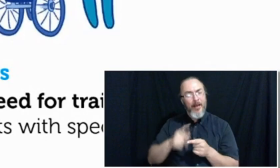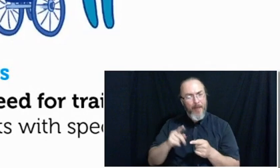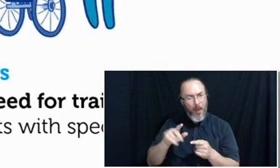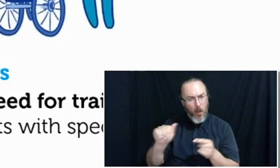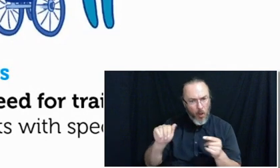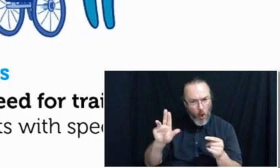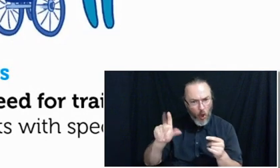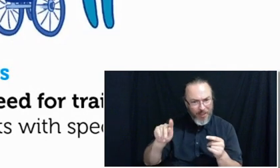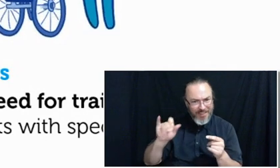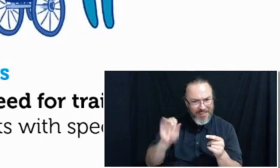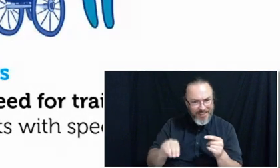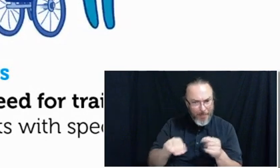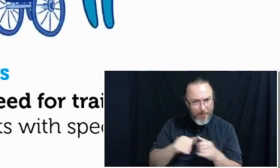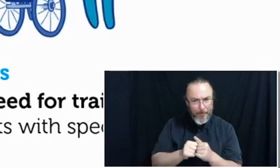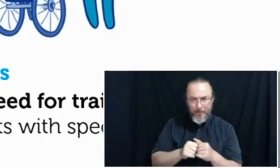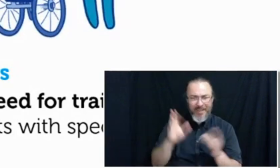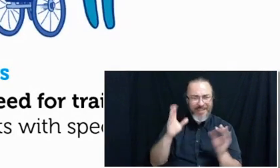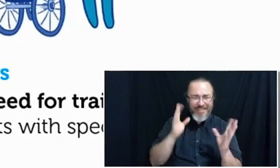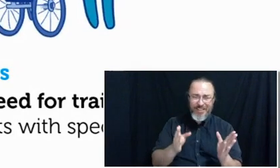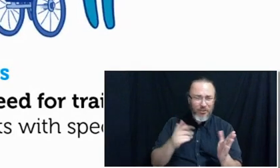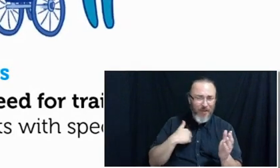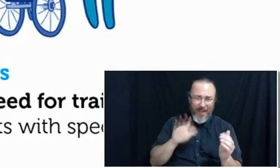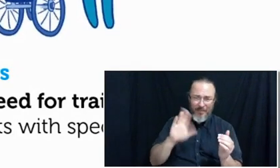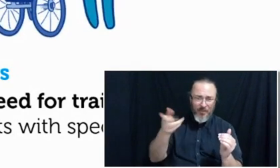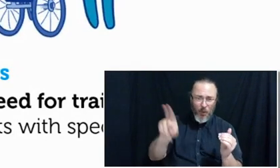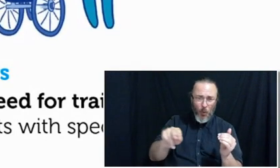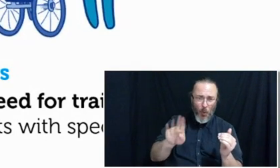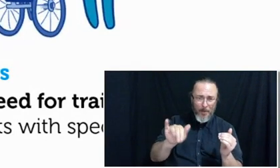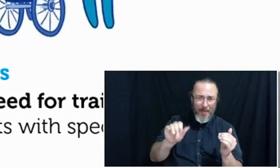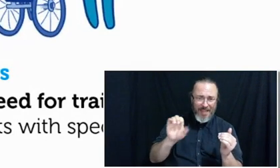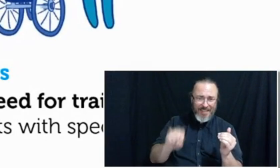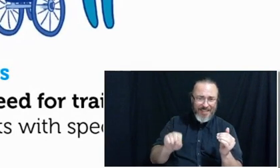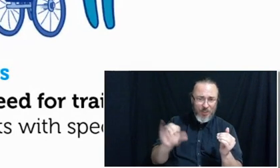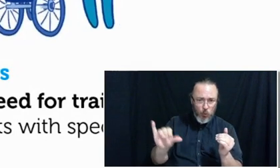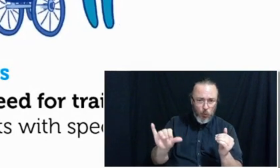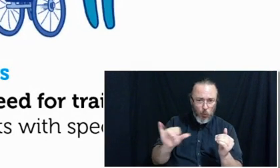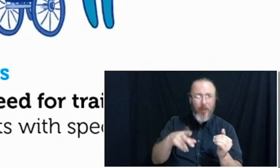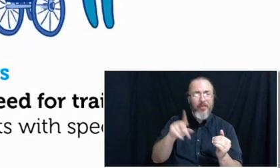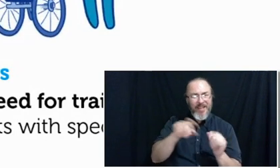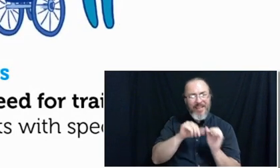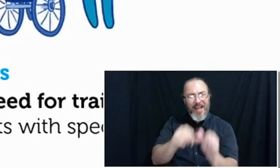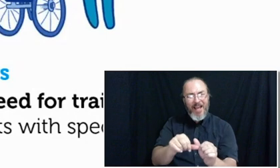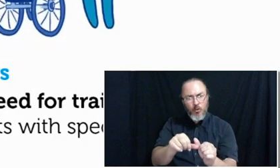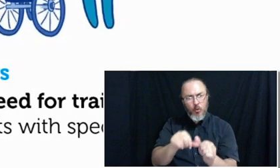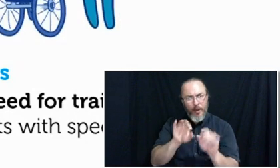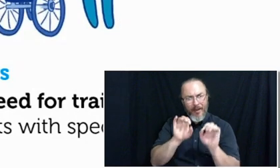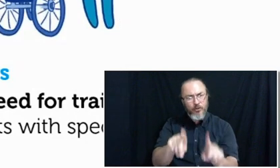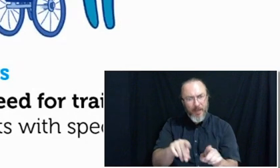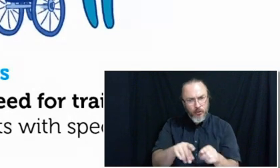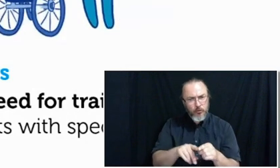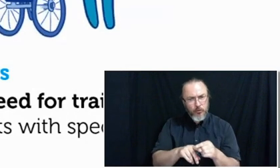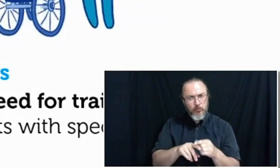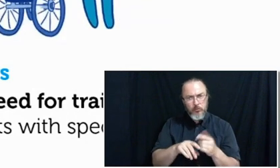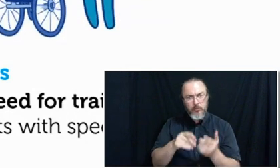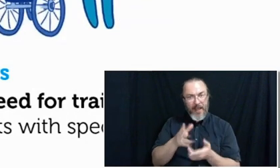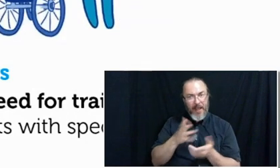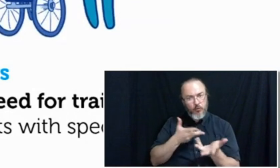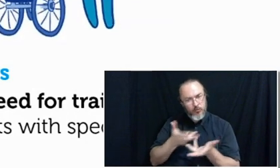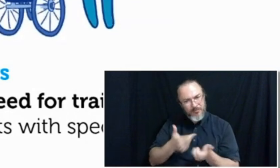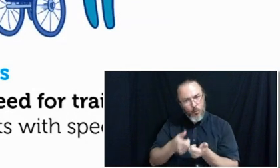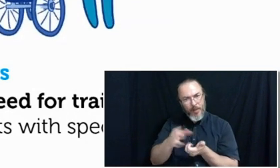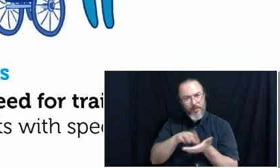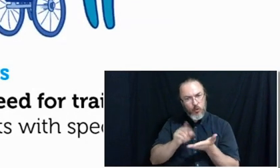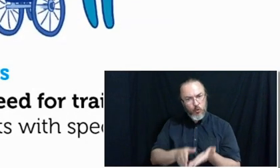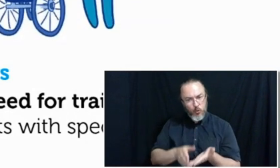appuyer les élèves ayant des troubles du spectre autistique. De tels programmes doivent viser à s'attaquer aux vues